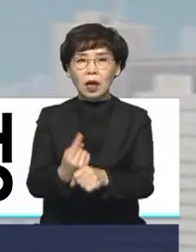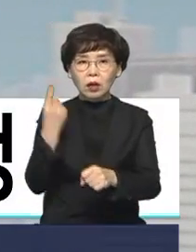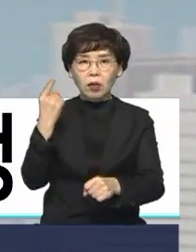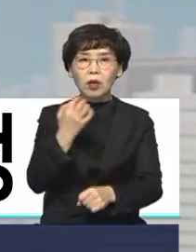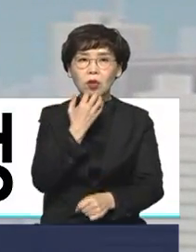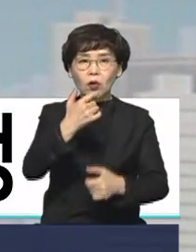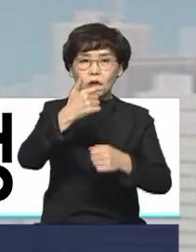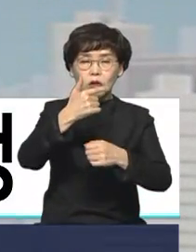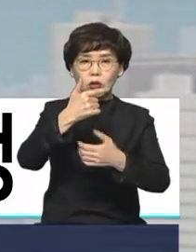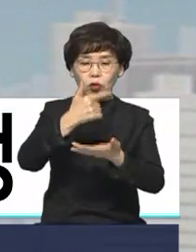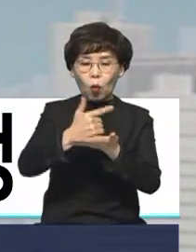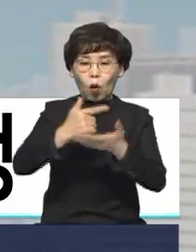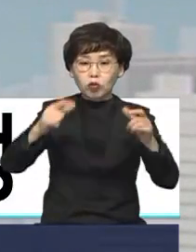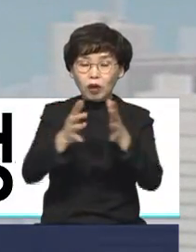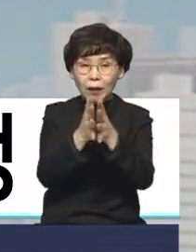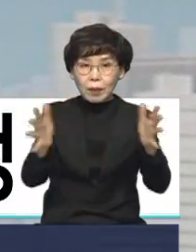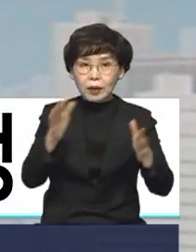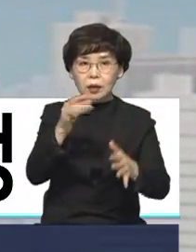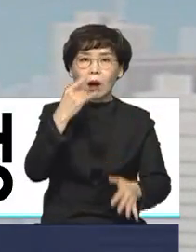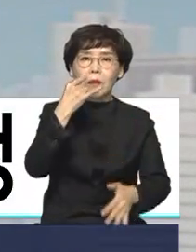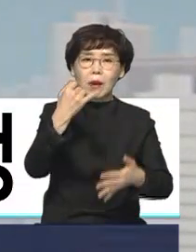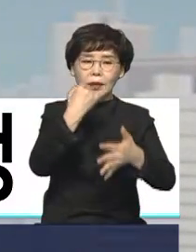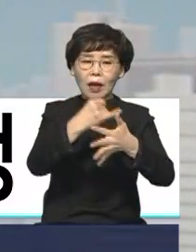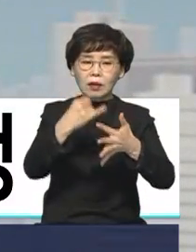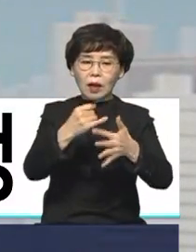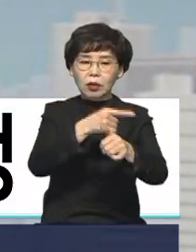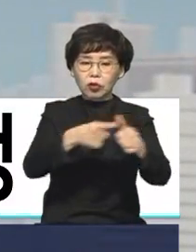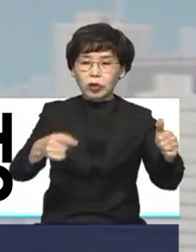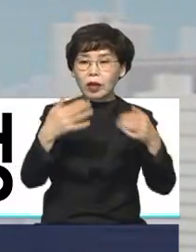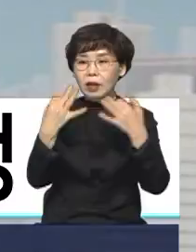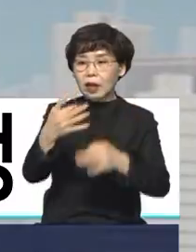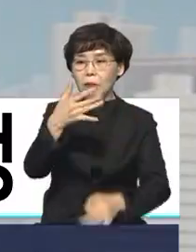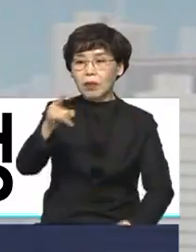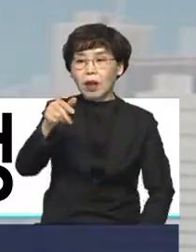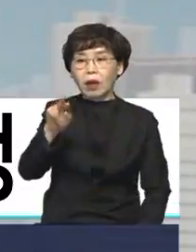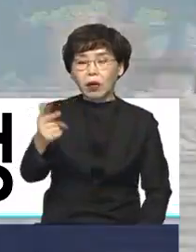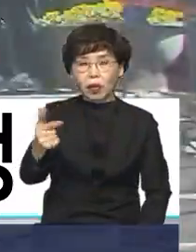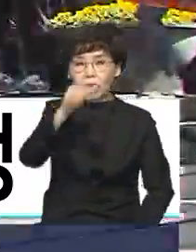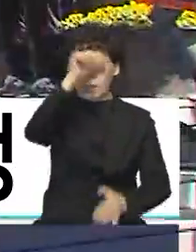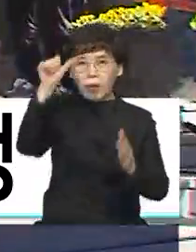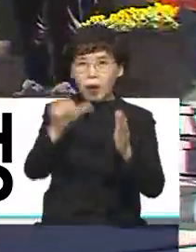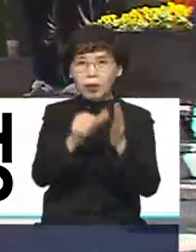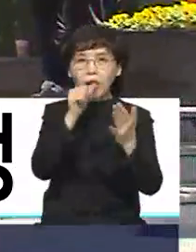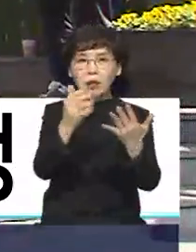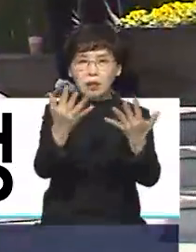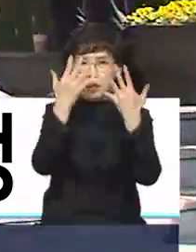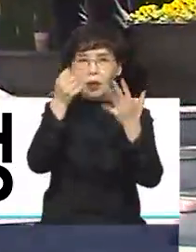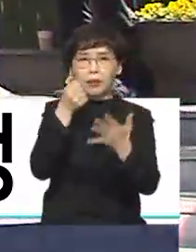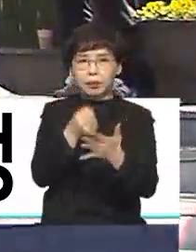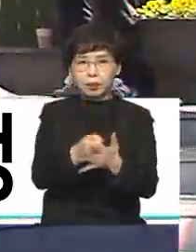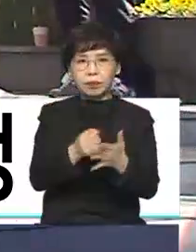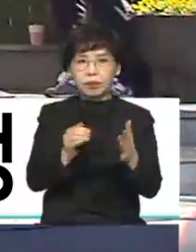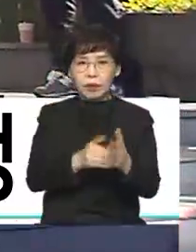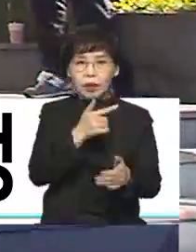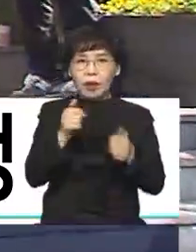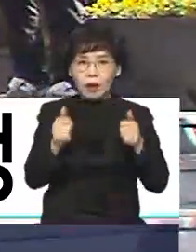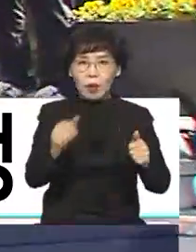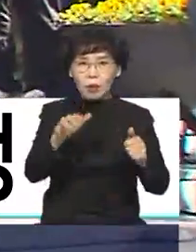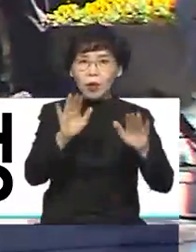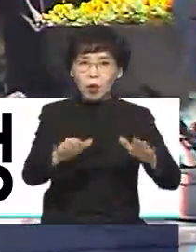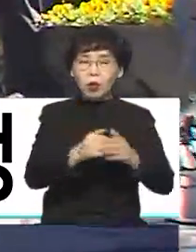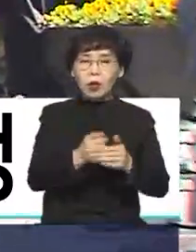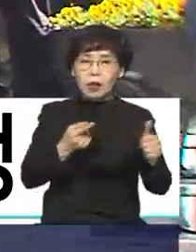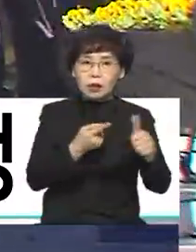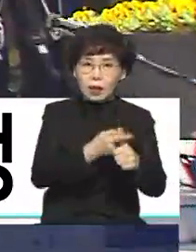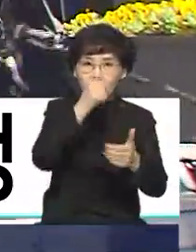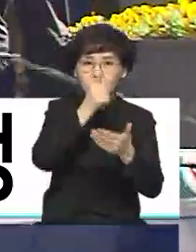지난해 서울 노원구의 아파트에서 세 모녀를 살해한 김태현에게 무기징역이 확정됐습니다. 대법원 2부는 오늘